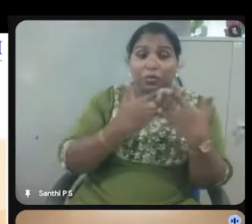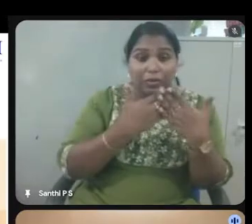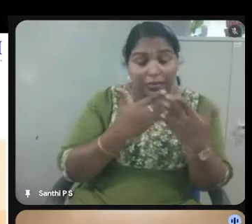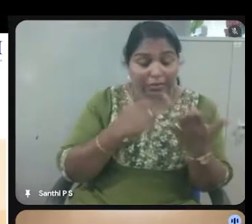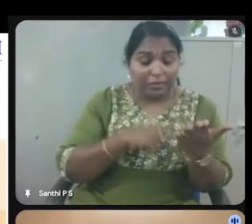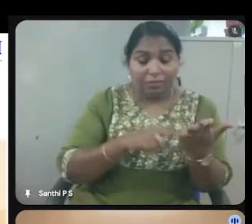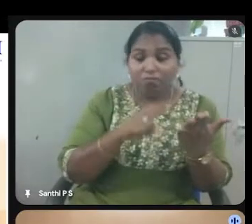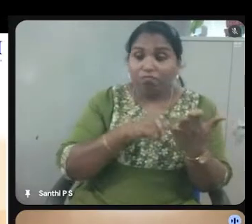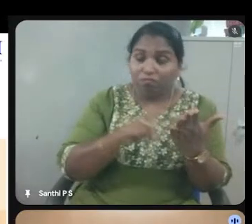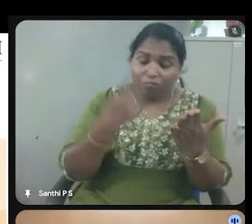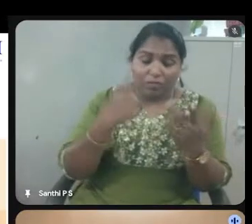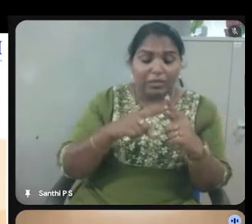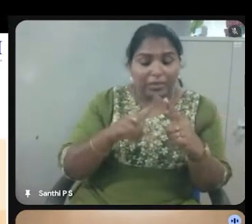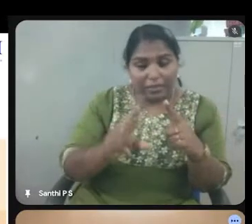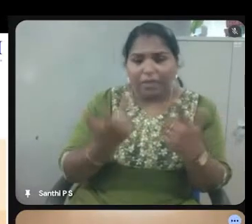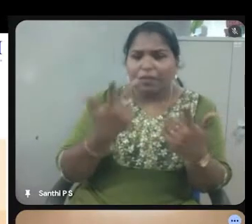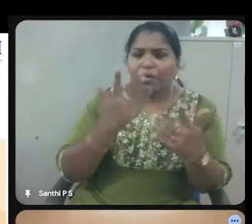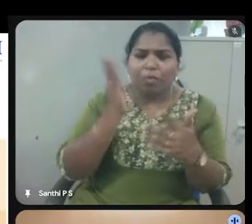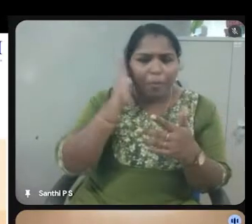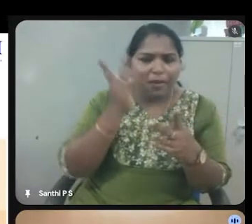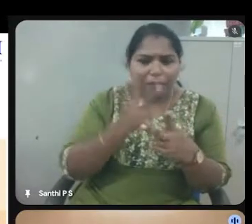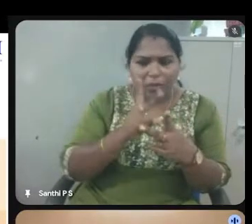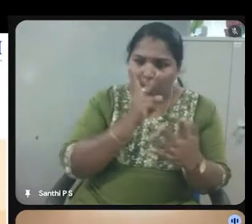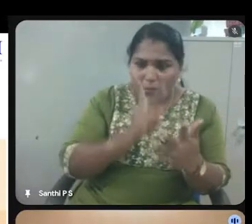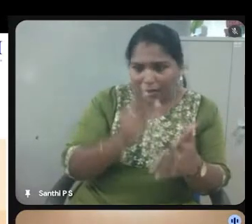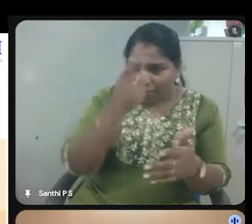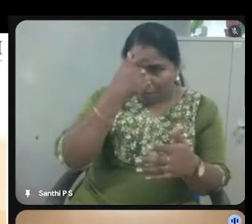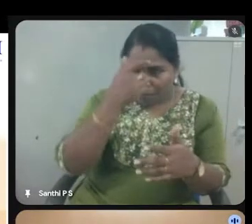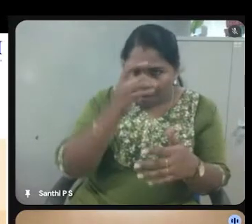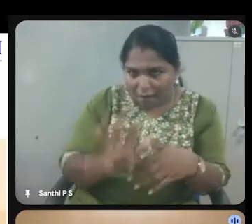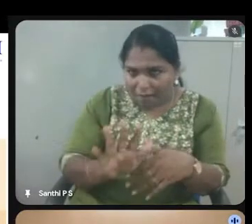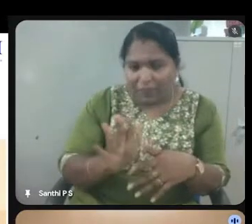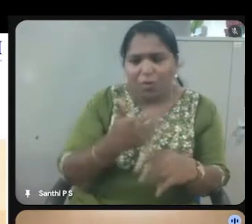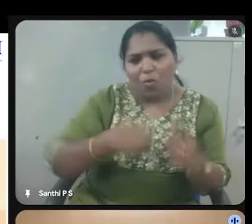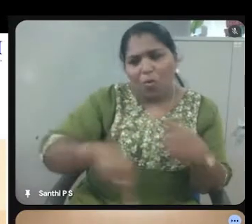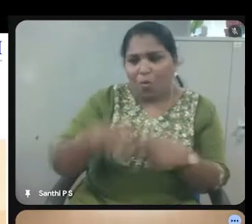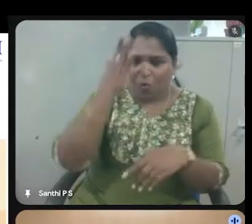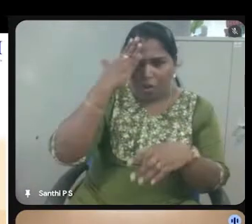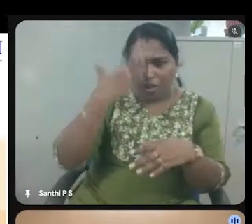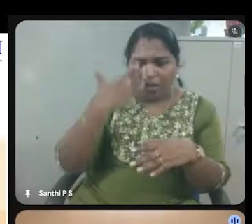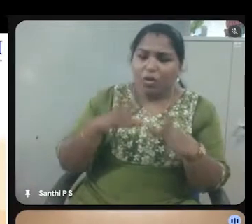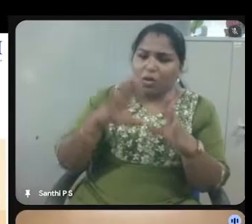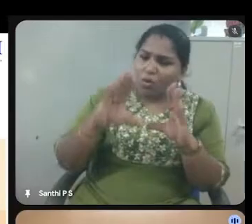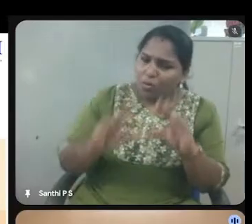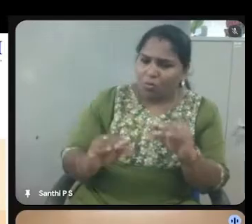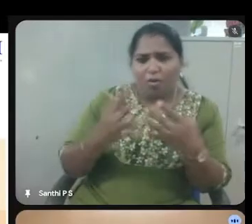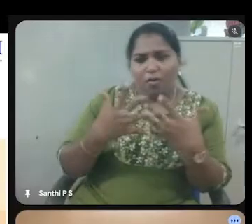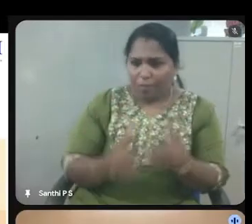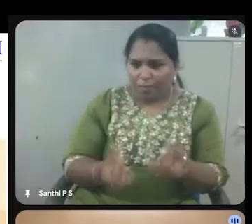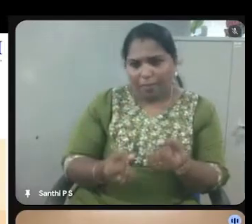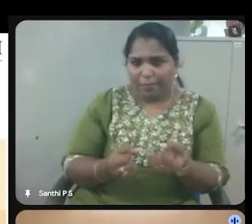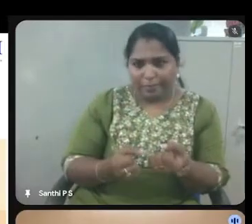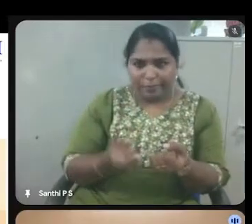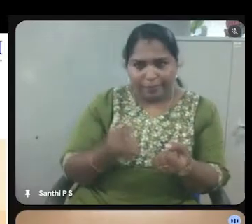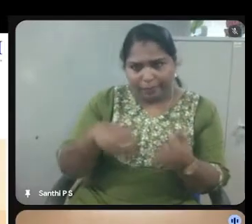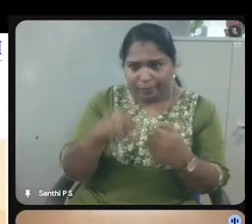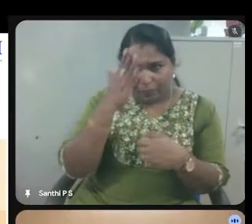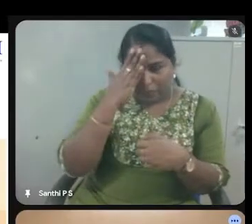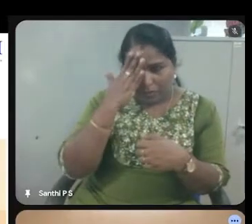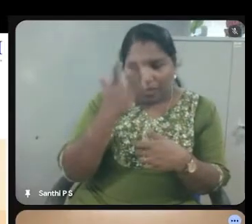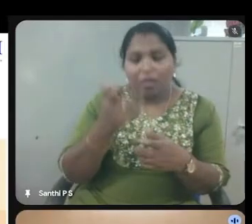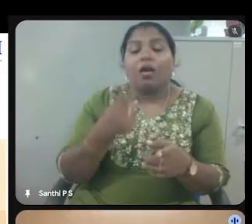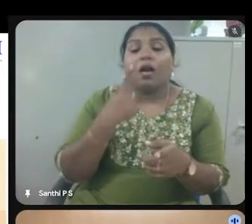കുട്ടികളുടെ സ്ക്രീൻ ടൈം കൂടിയാൽ വരുന്ന പ്രശ്നങ്ങളാണ്. അപ്പോൾ നമുക്ക് മനസ്സിലായി അത് കുറയ്ക്കണം എന്നുള്ളത്. അതിനോടൊപ്പം തന്നെ ഞാൻ പാരന്റ്സിന്